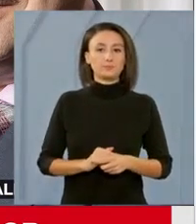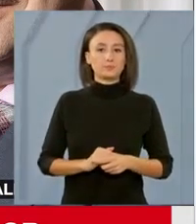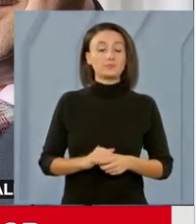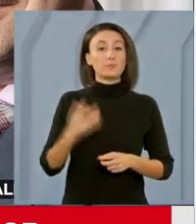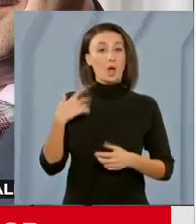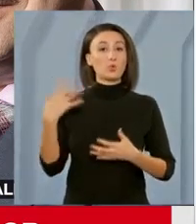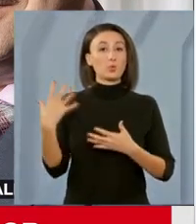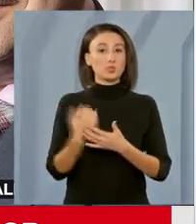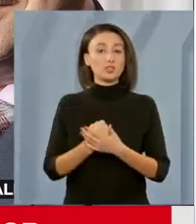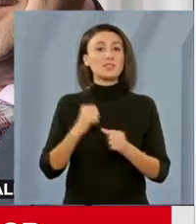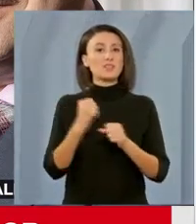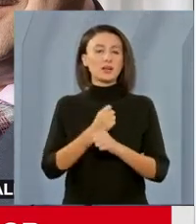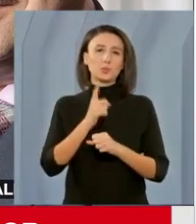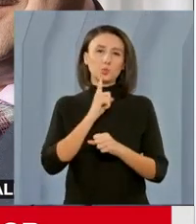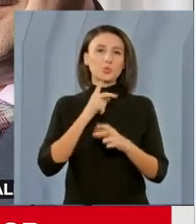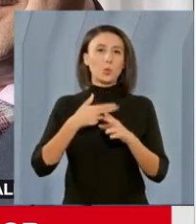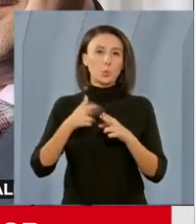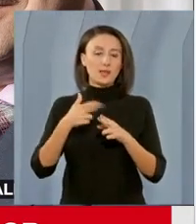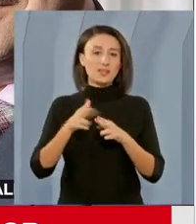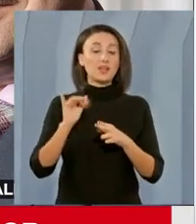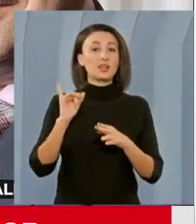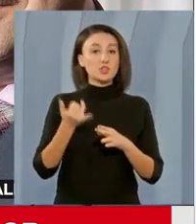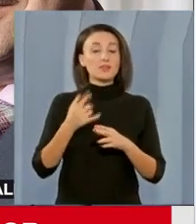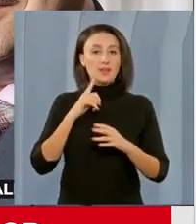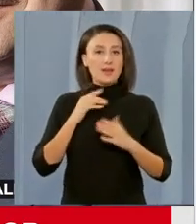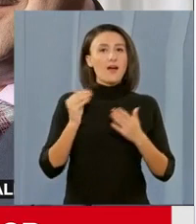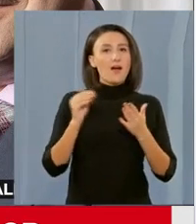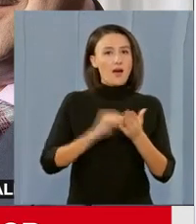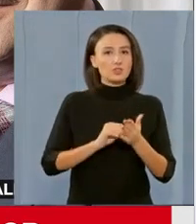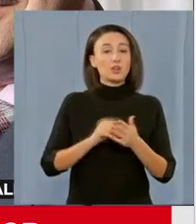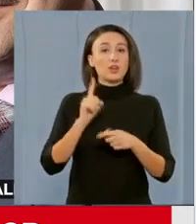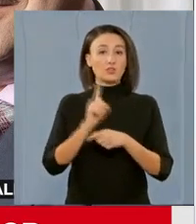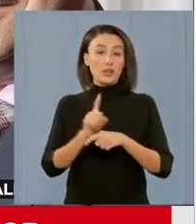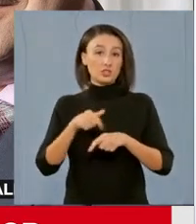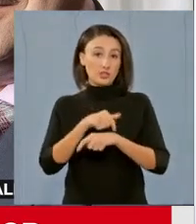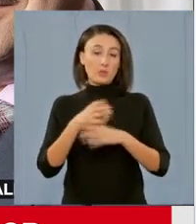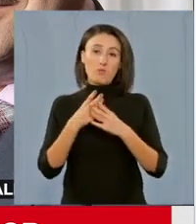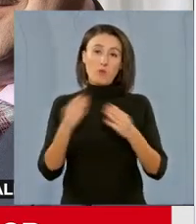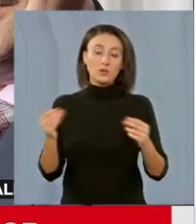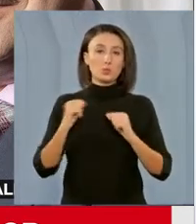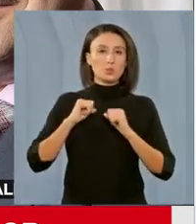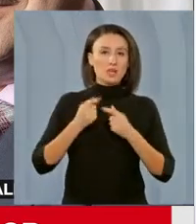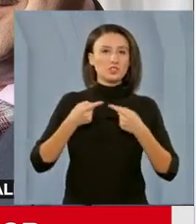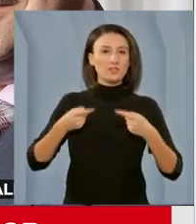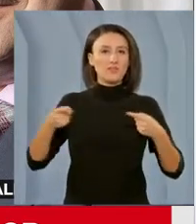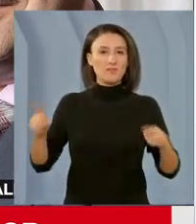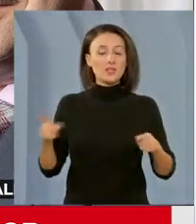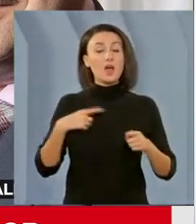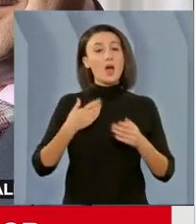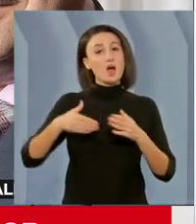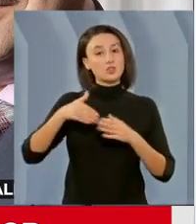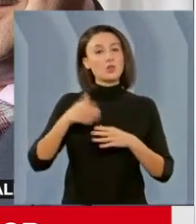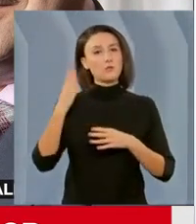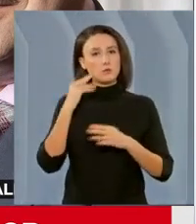au reușit să facă puțină curățenie și să încarce totuși în același timp foarte mult cu sarcini pe angajații care deja